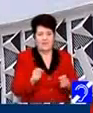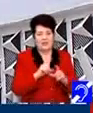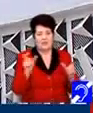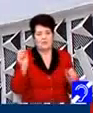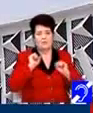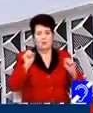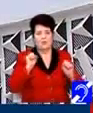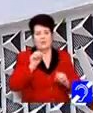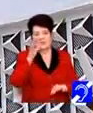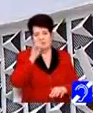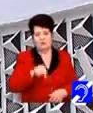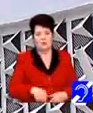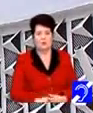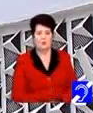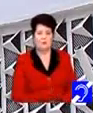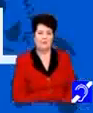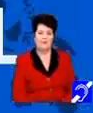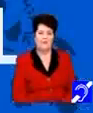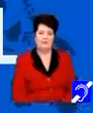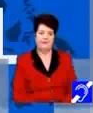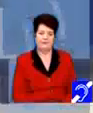din Chișinău.